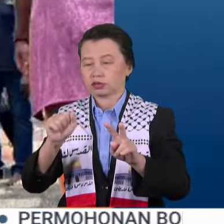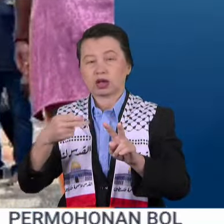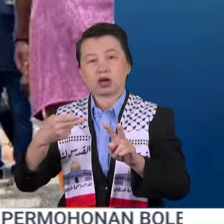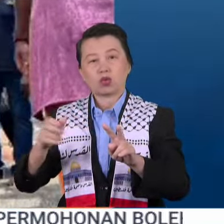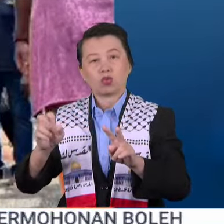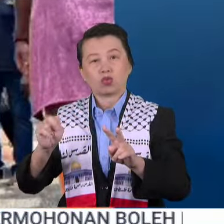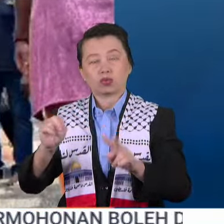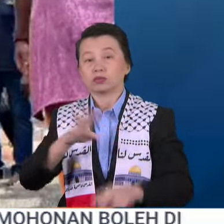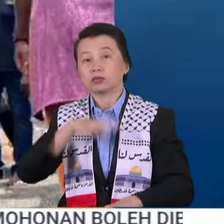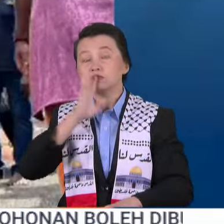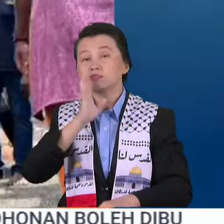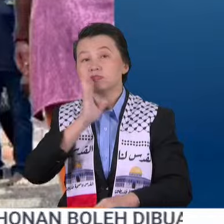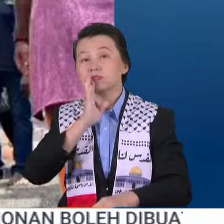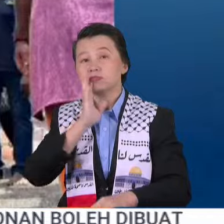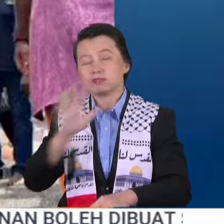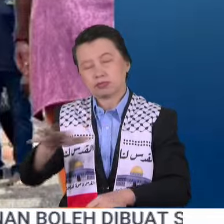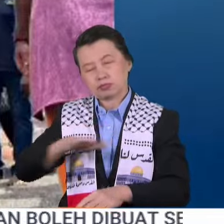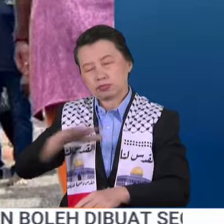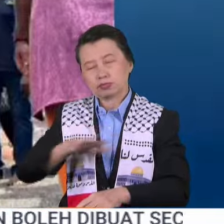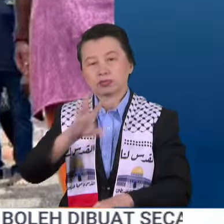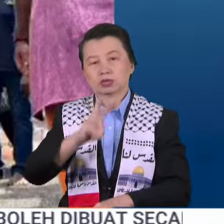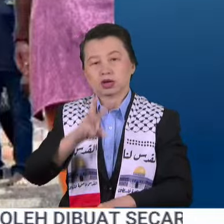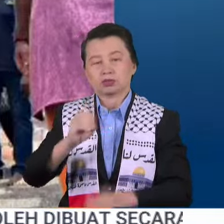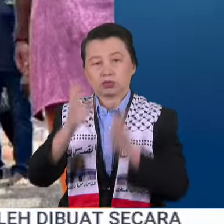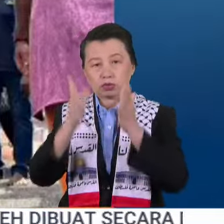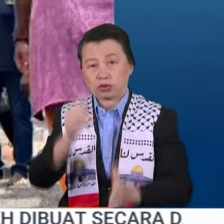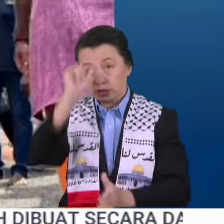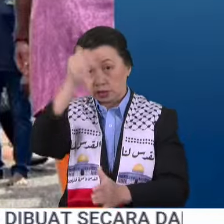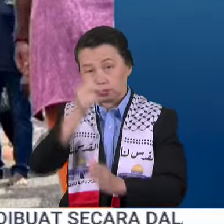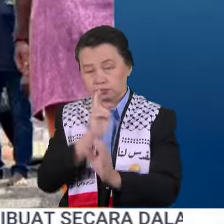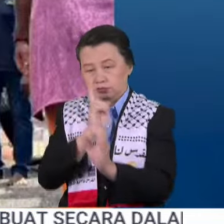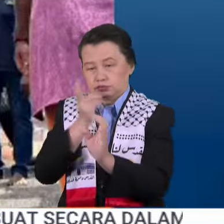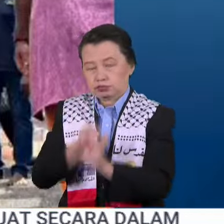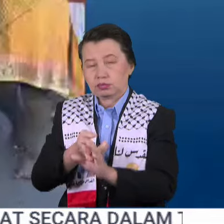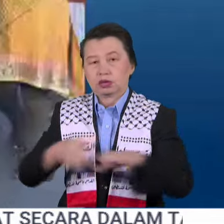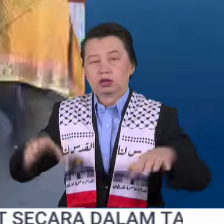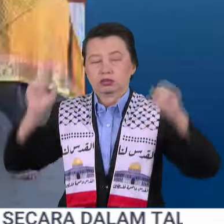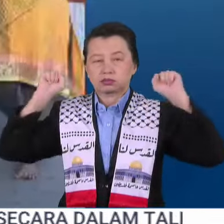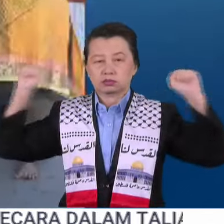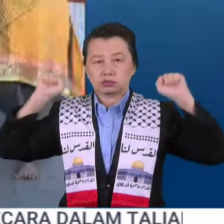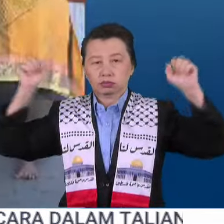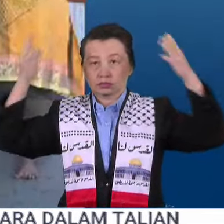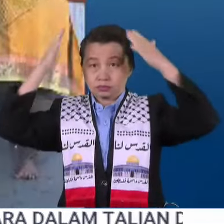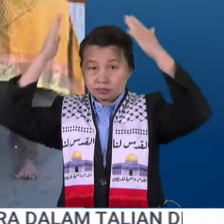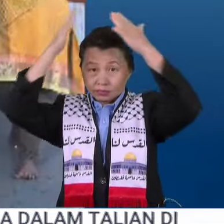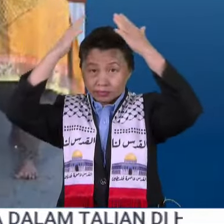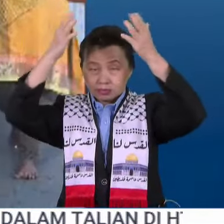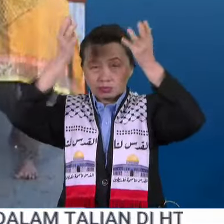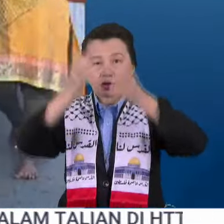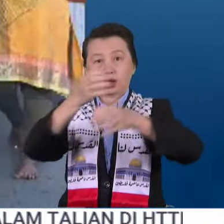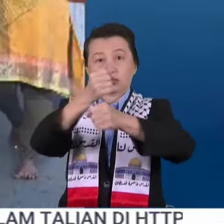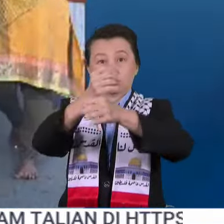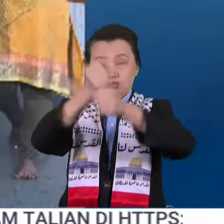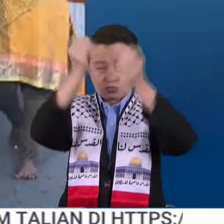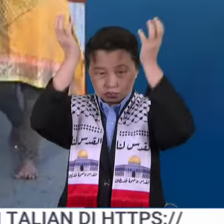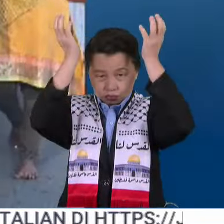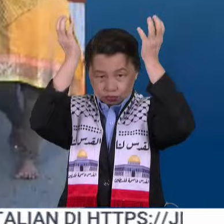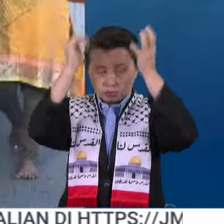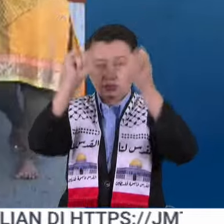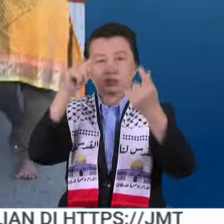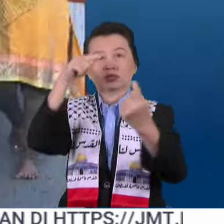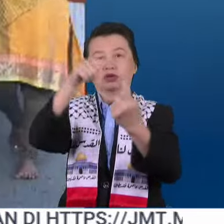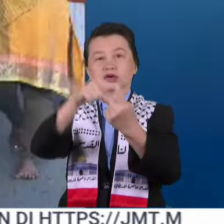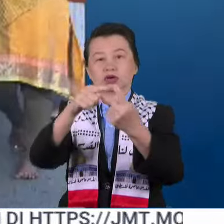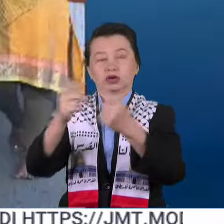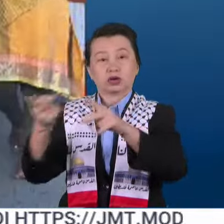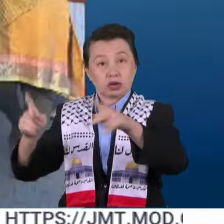Zahundararaju berkata, hampir 60 penganut Hindu mengambil bahagian membawa kavadi dan pal kudam ke Kuil Sri Sriva